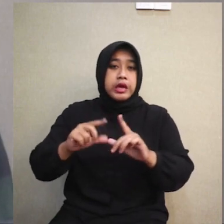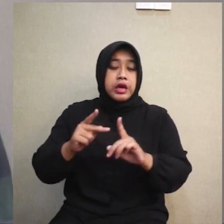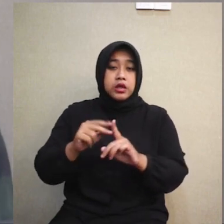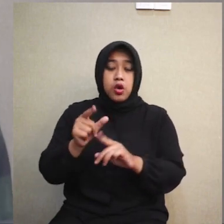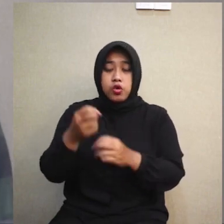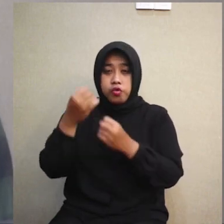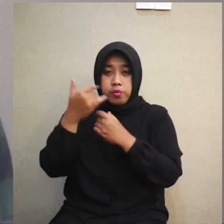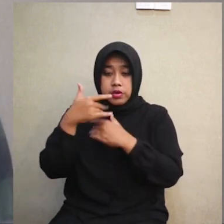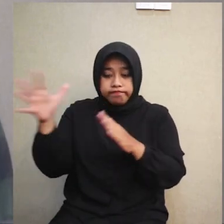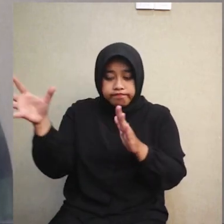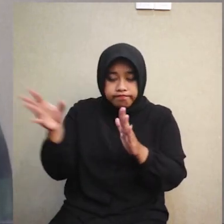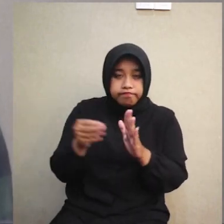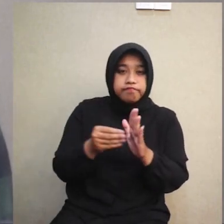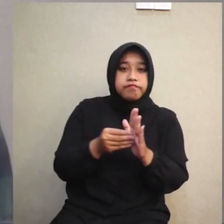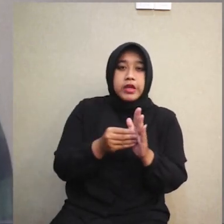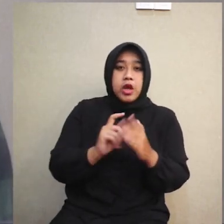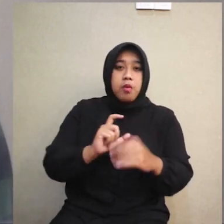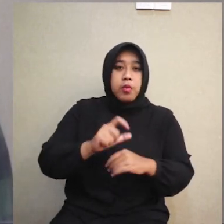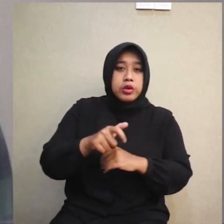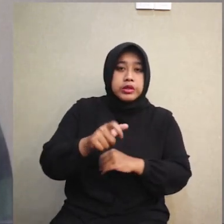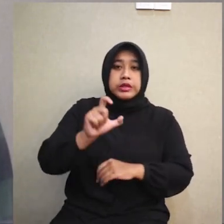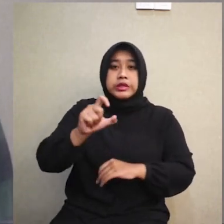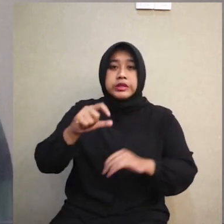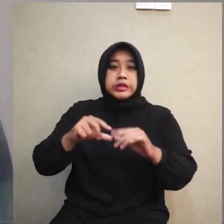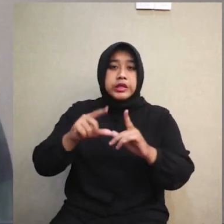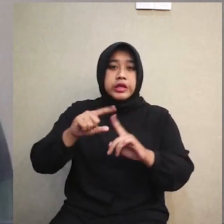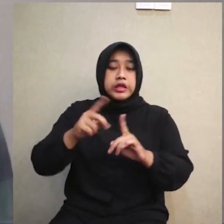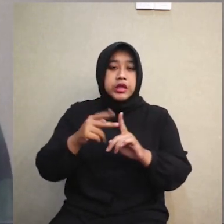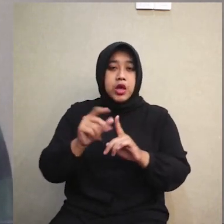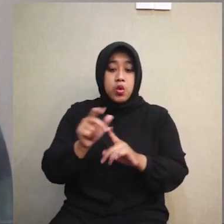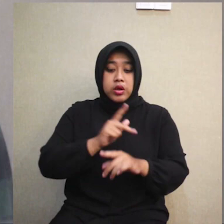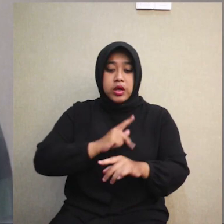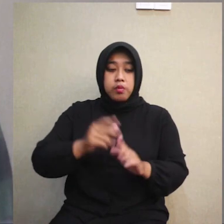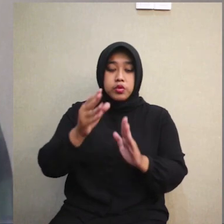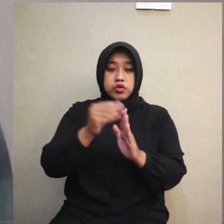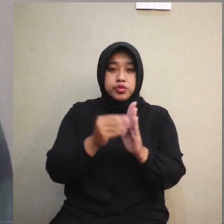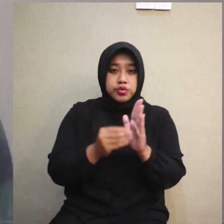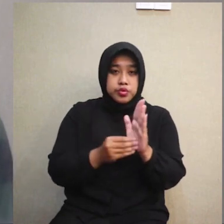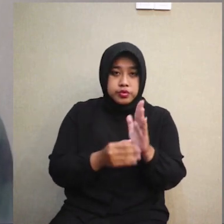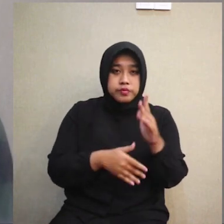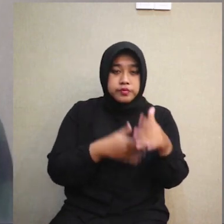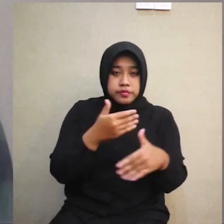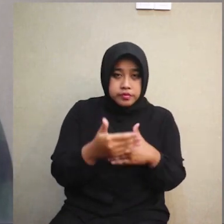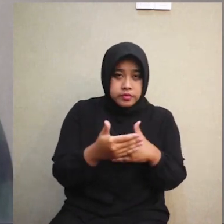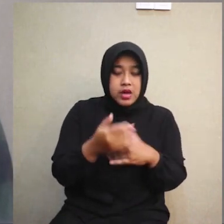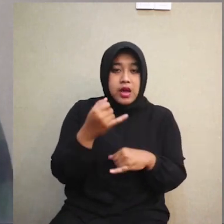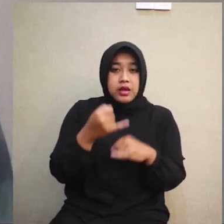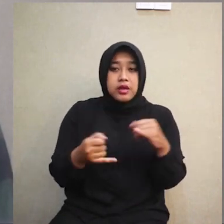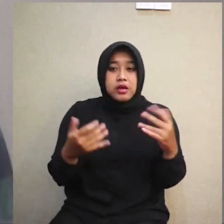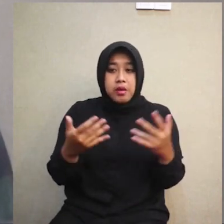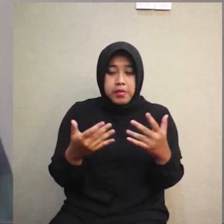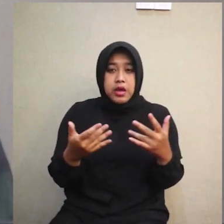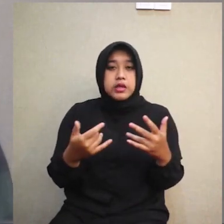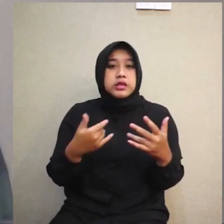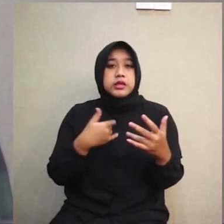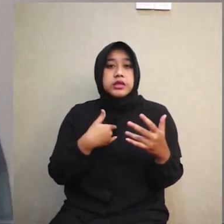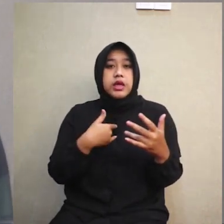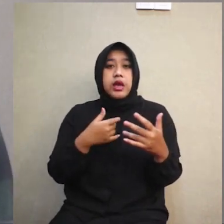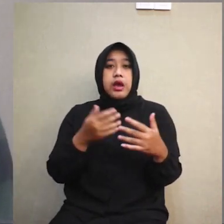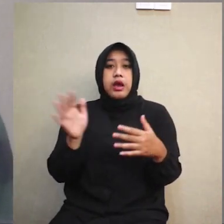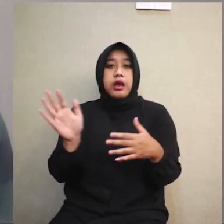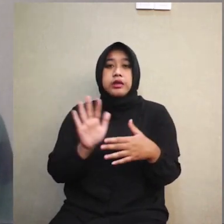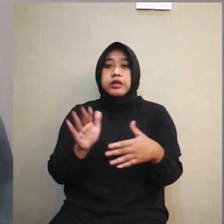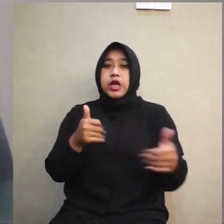dikutip dari jatah itu sendiri kami Susun dan pada akhirnya karena saya juga tidak ikut